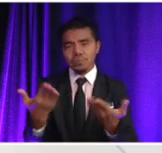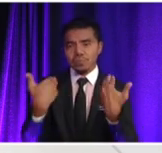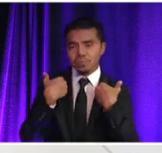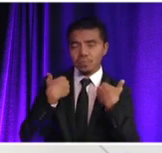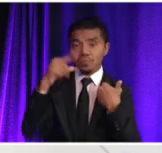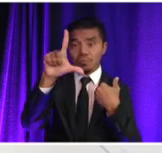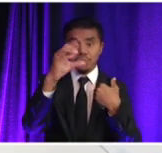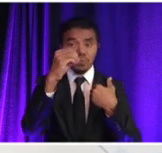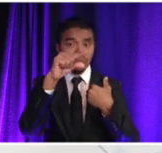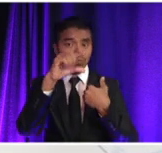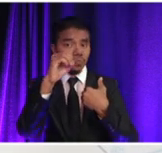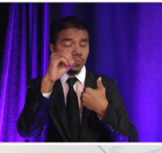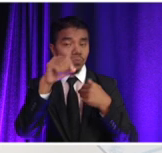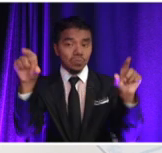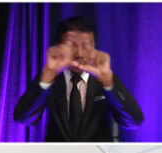Usahawan